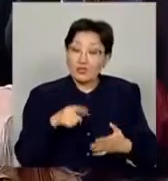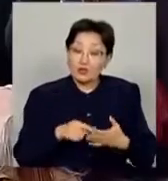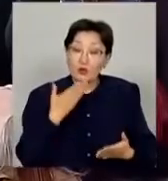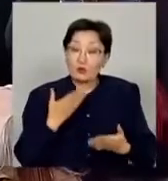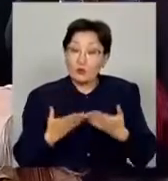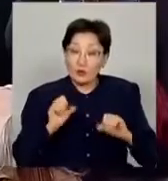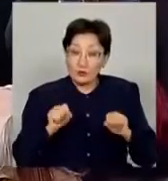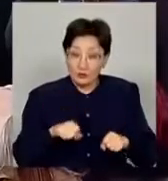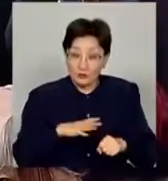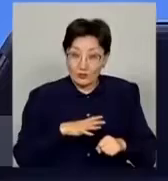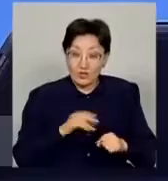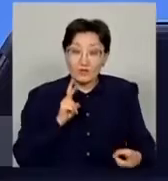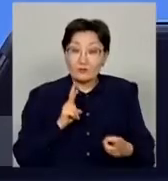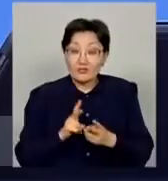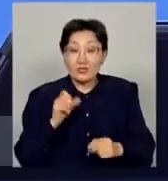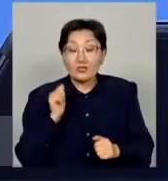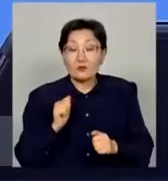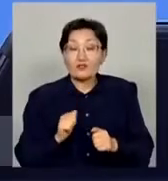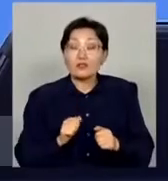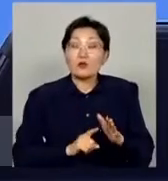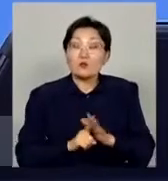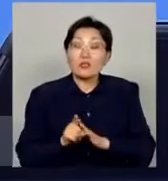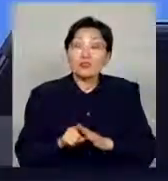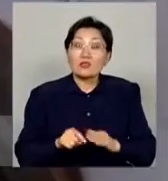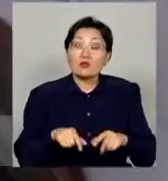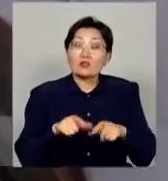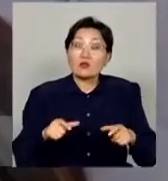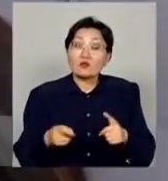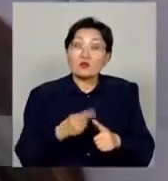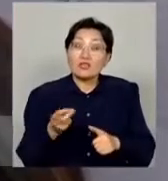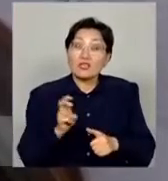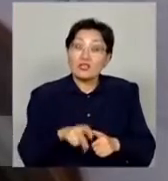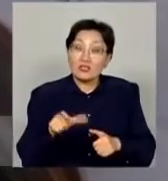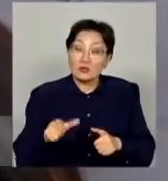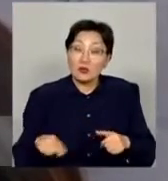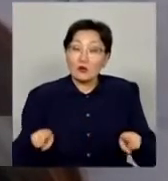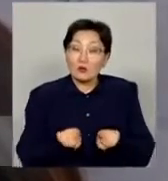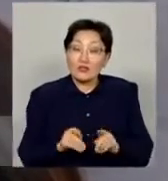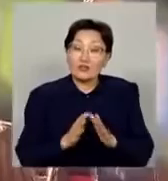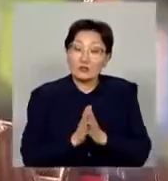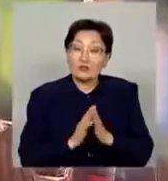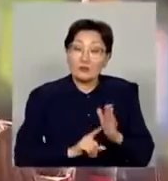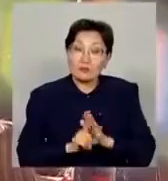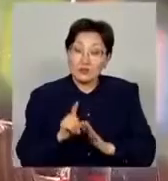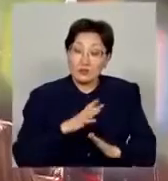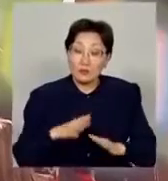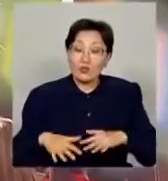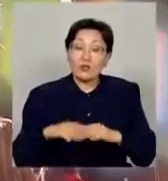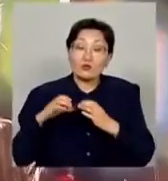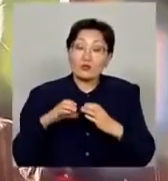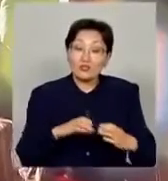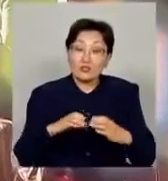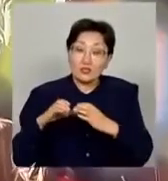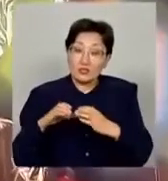қоюға мүмкіндік алды. Жүздесудің әлқиссасын жолаушылардың атынан келдім деген тұрғын келесідей өтініштен бастады. Қоғамдық көлікті